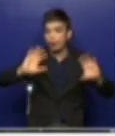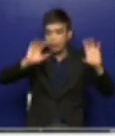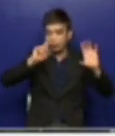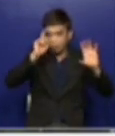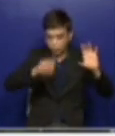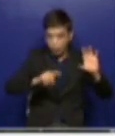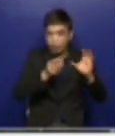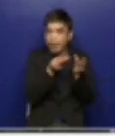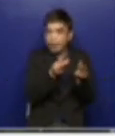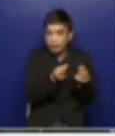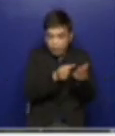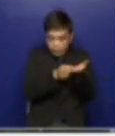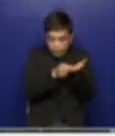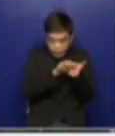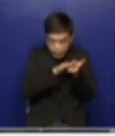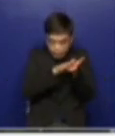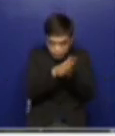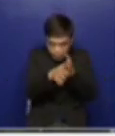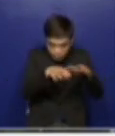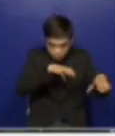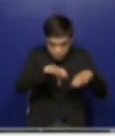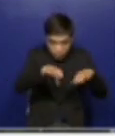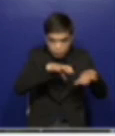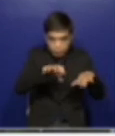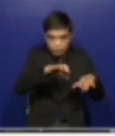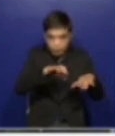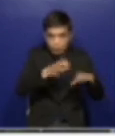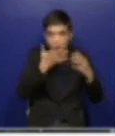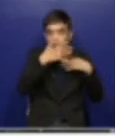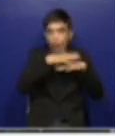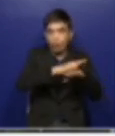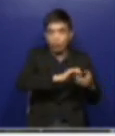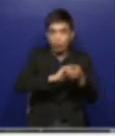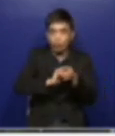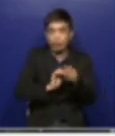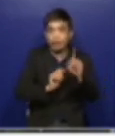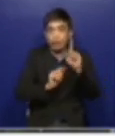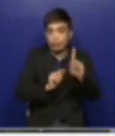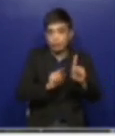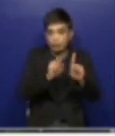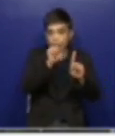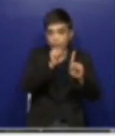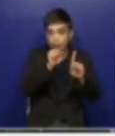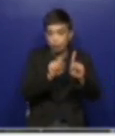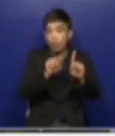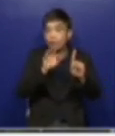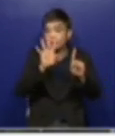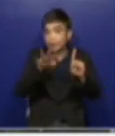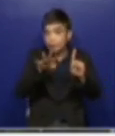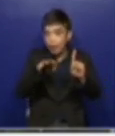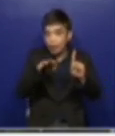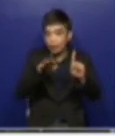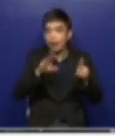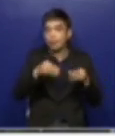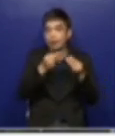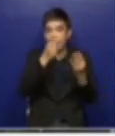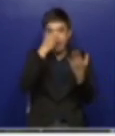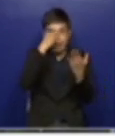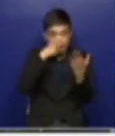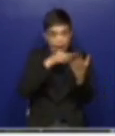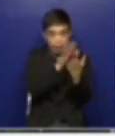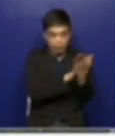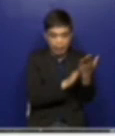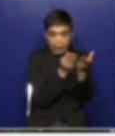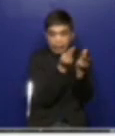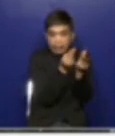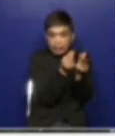รัฐแบบบูรณาการมาตรา1ต่อ 4,000 เพื่อให้ประเทศไทยมีแนวเขตที่ดินของรัฐที่ถูกต้องทันส